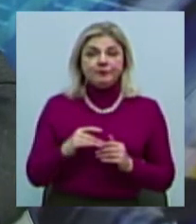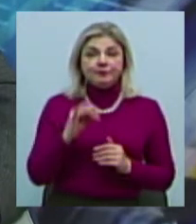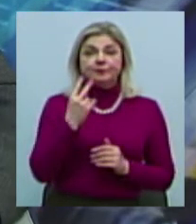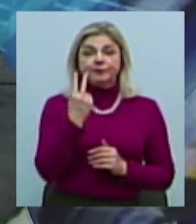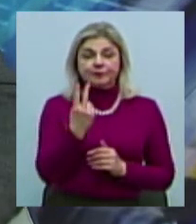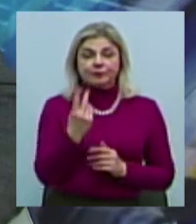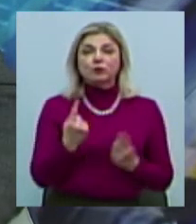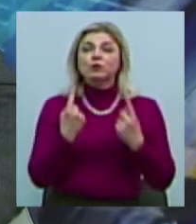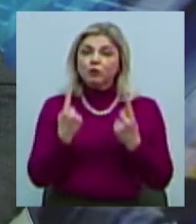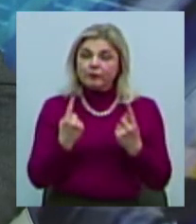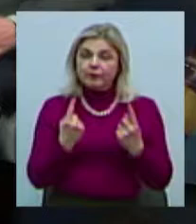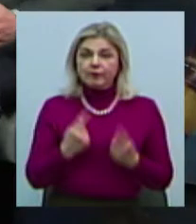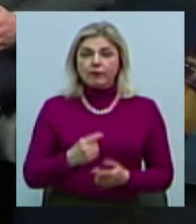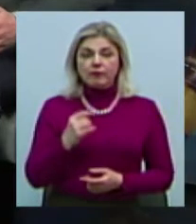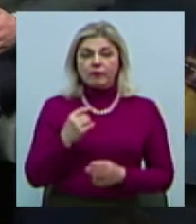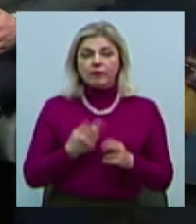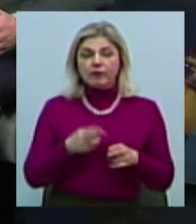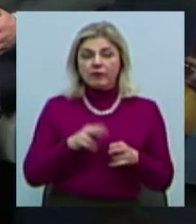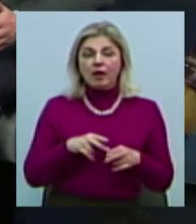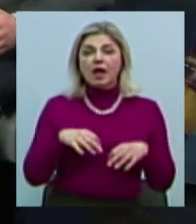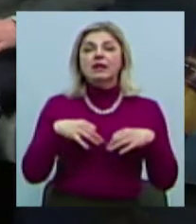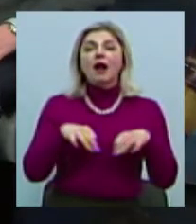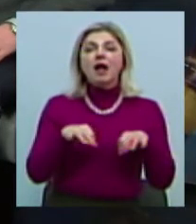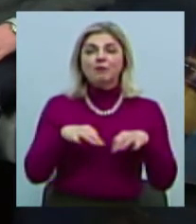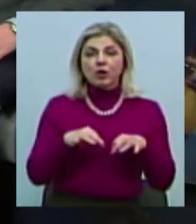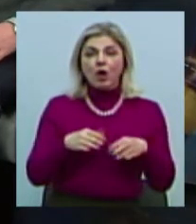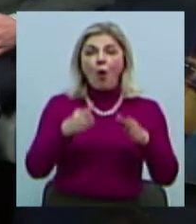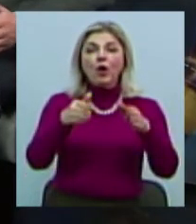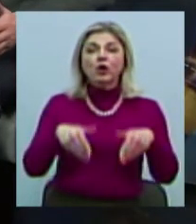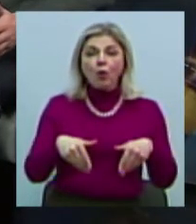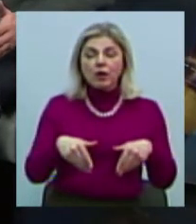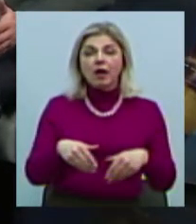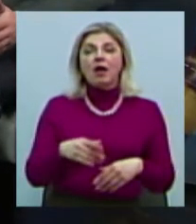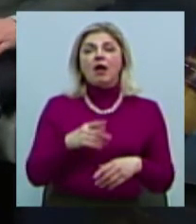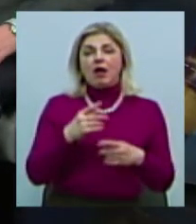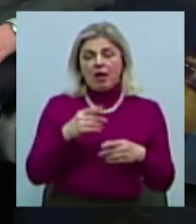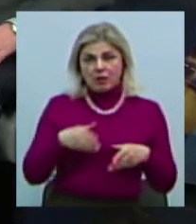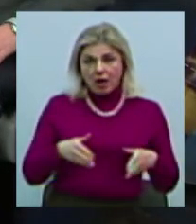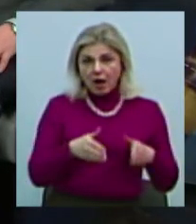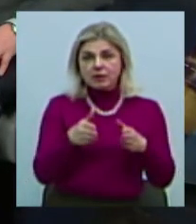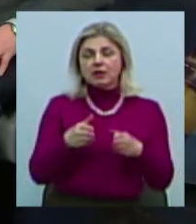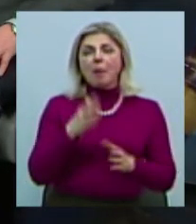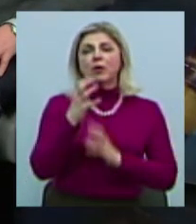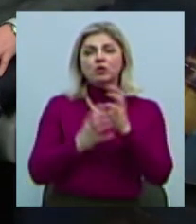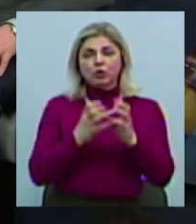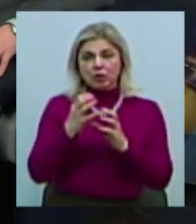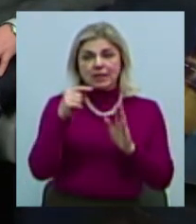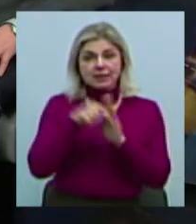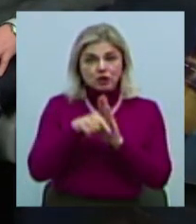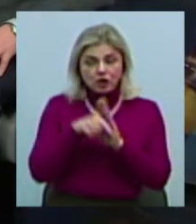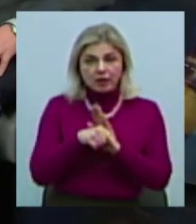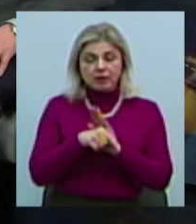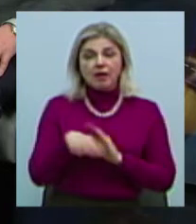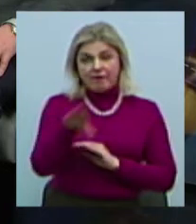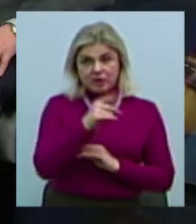них, от цих крупних, это транспортный коридор, это трасса международного значения, вы все слышали в ролике об